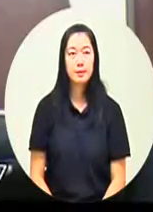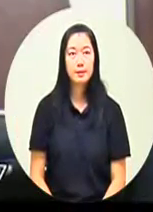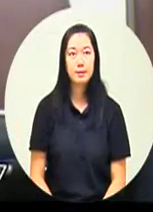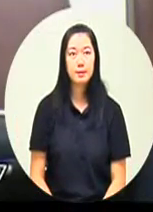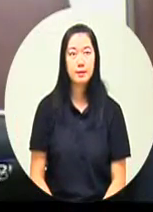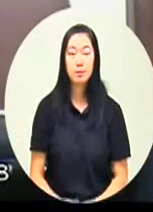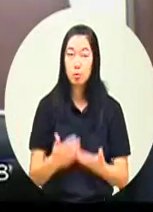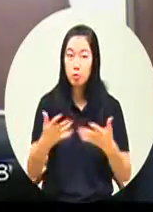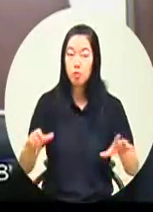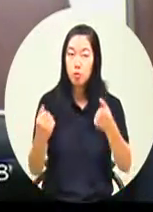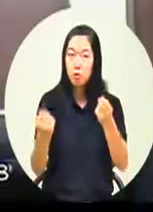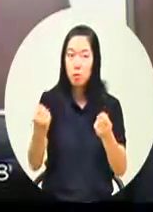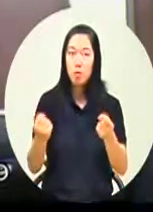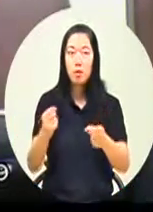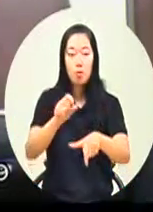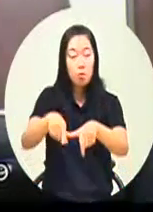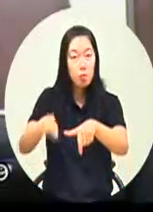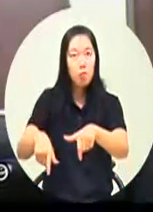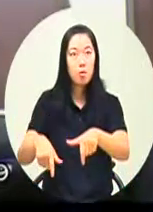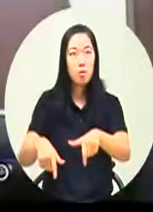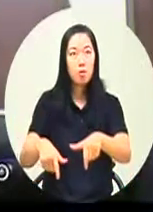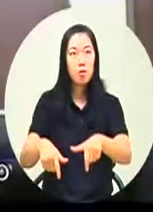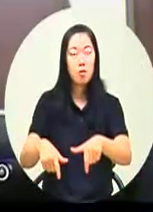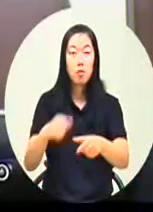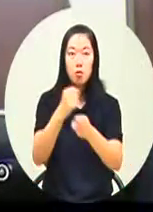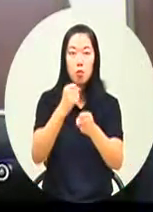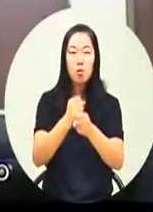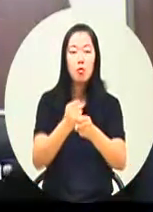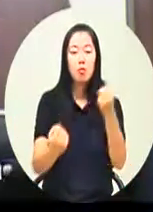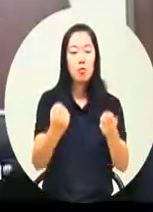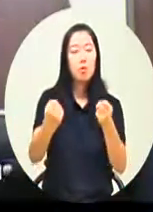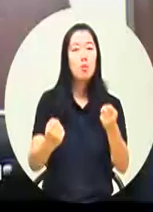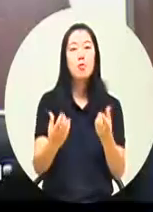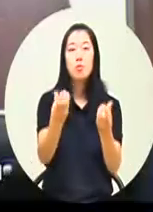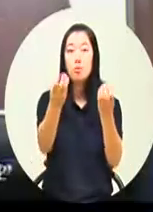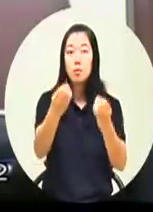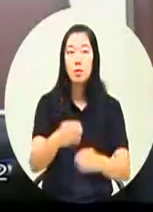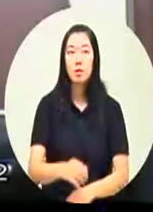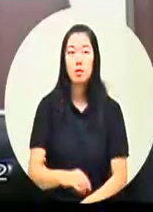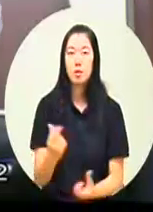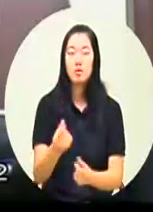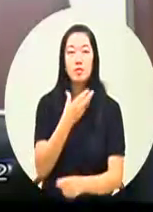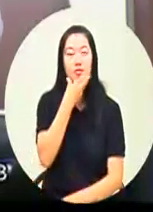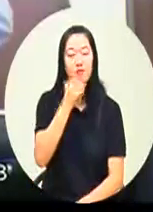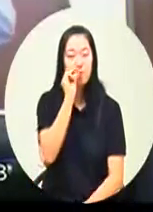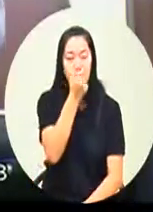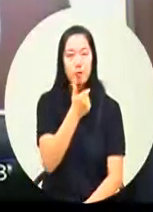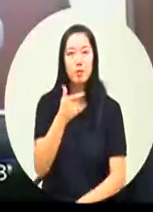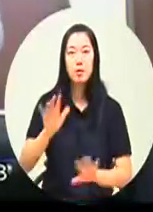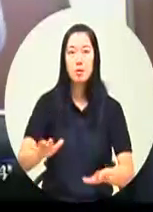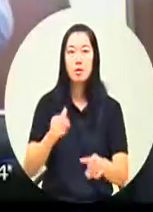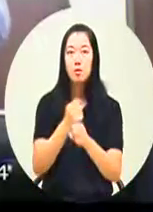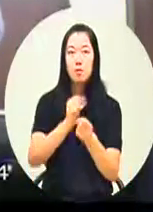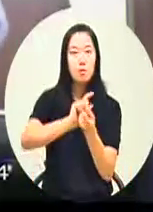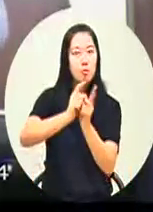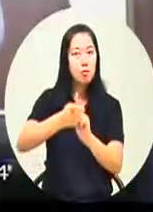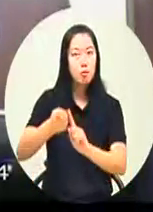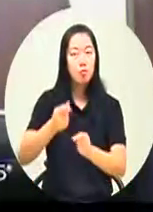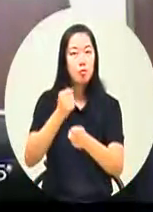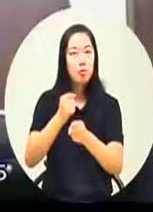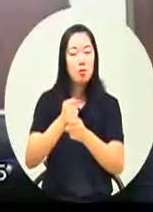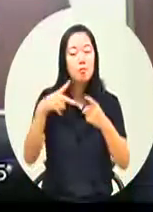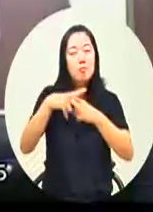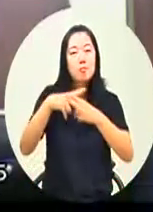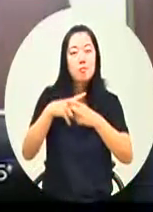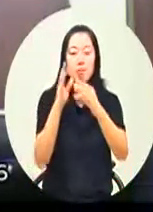多汽车业已经不再做汽车了，不只是做汽车，像福特他也是在做所谓的 sharing 或者